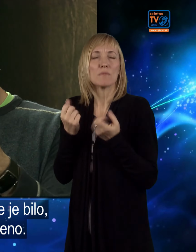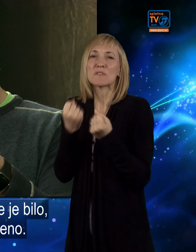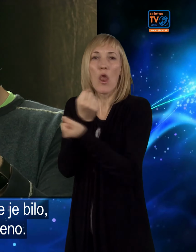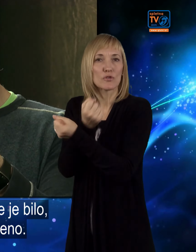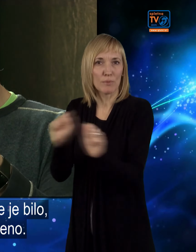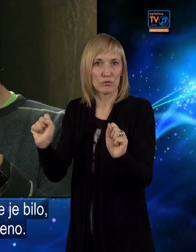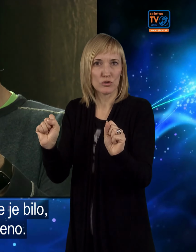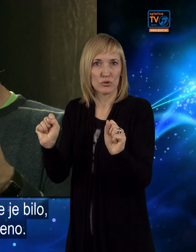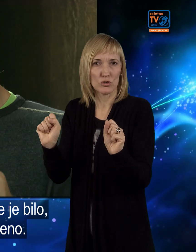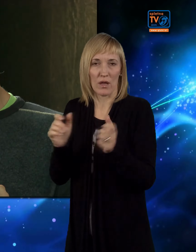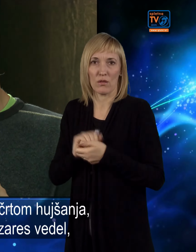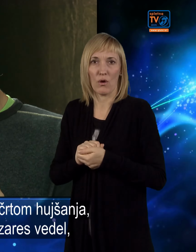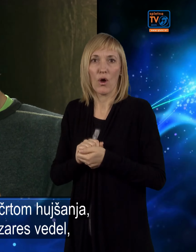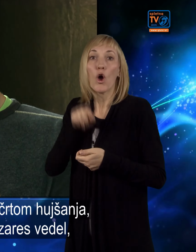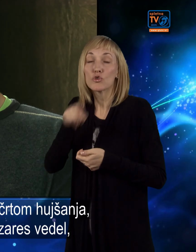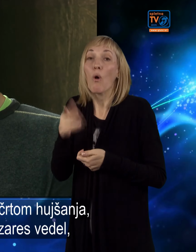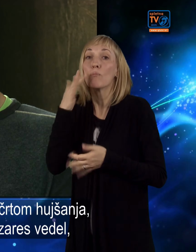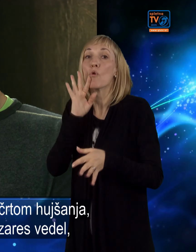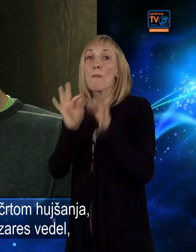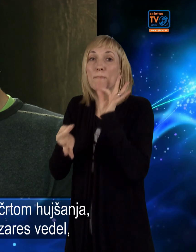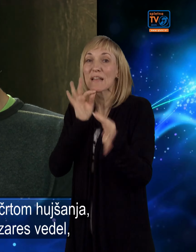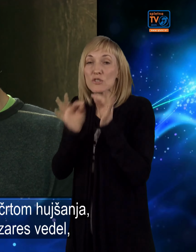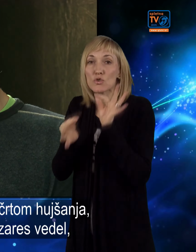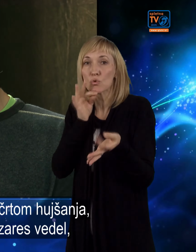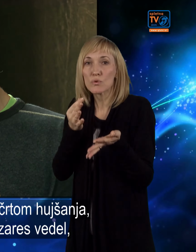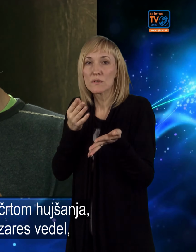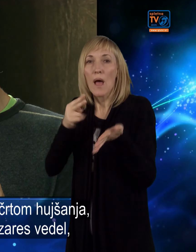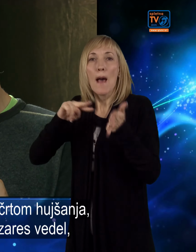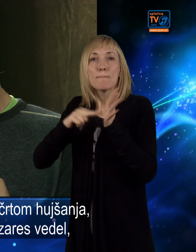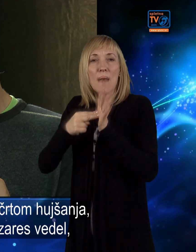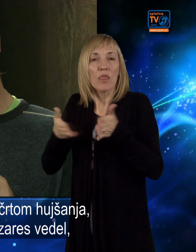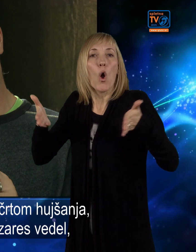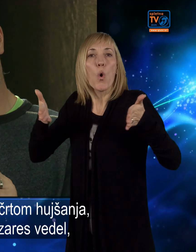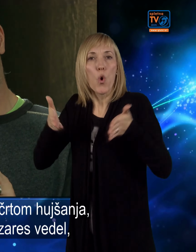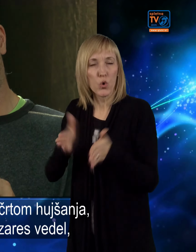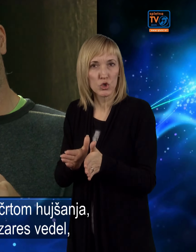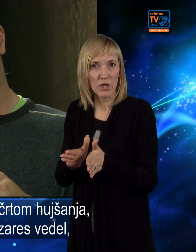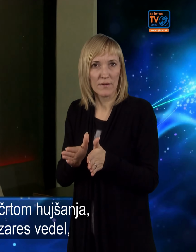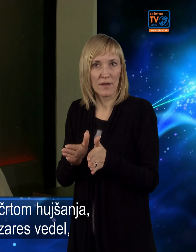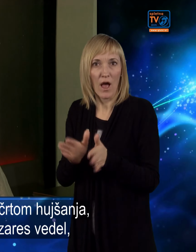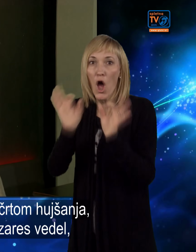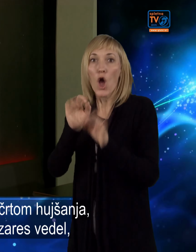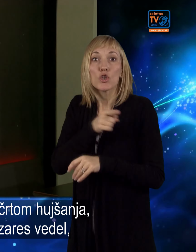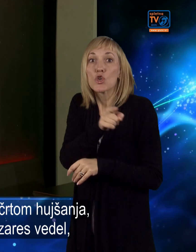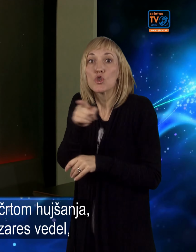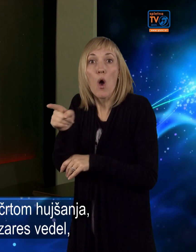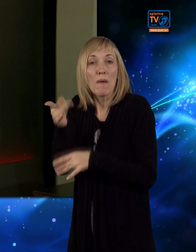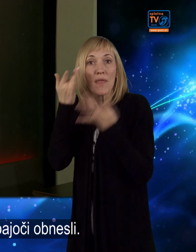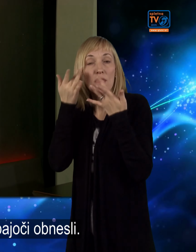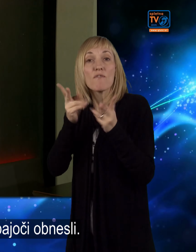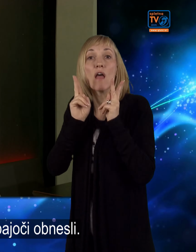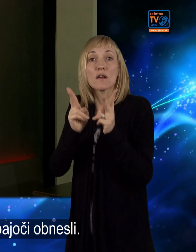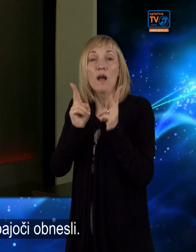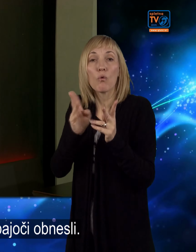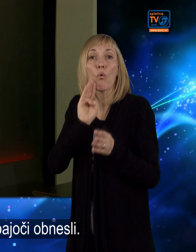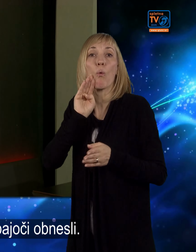zelo sproščeno, da je to bil nek preizkus z nekim, se pravi, načrtom hujšanja, kot da ni zares vedel, kako se